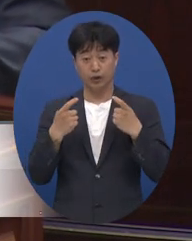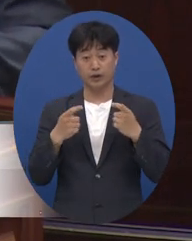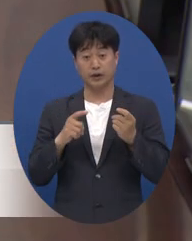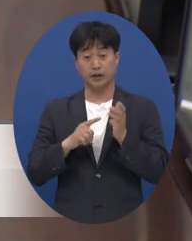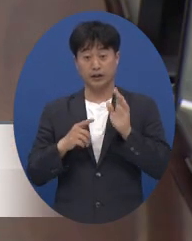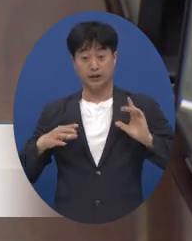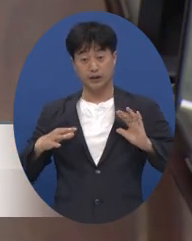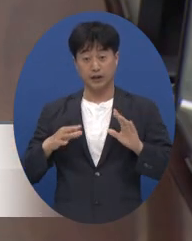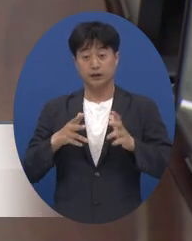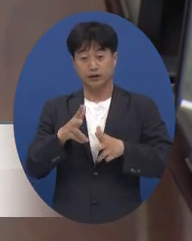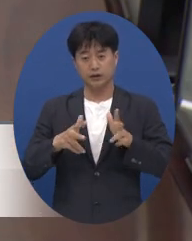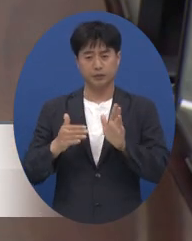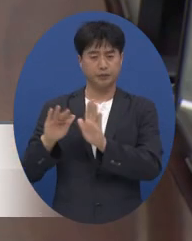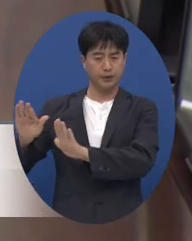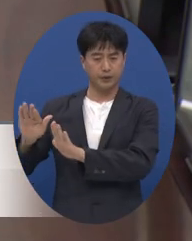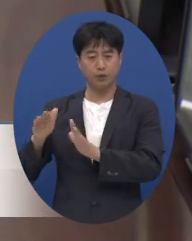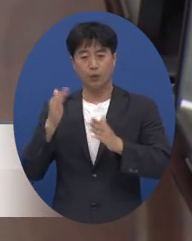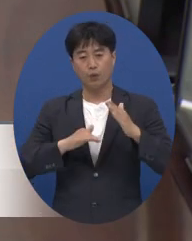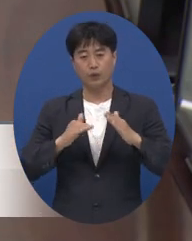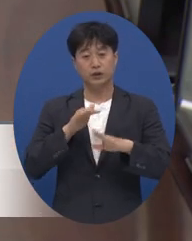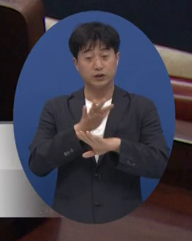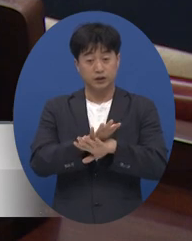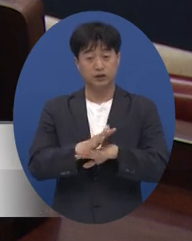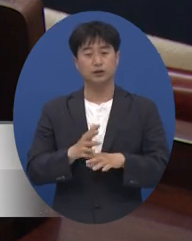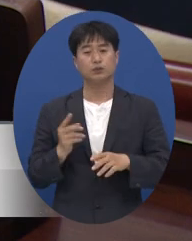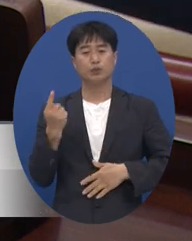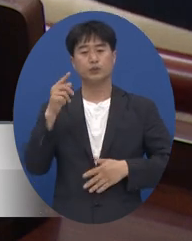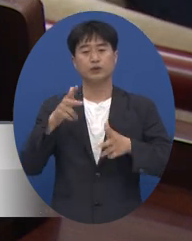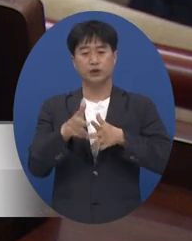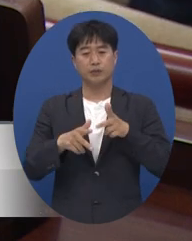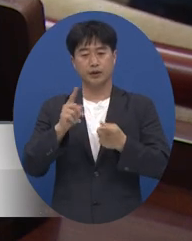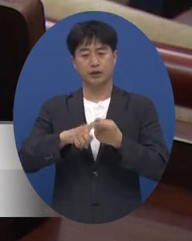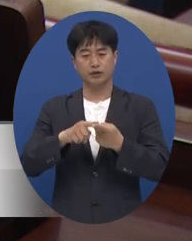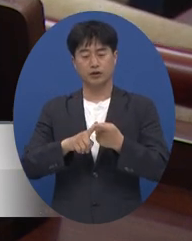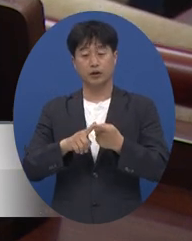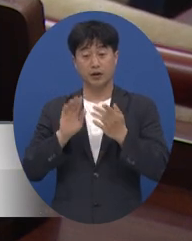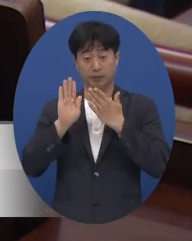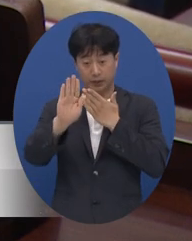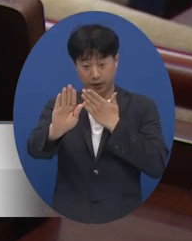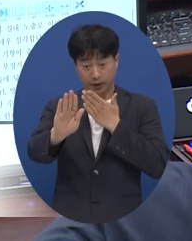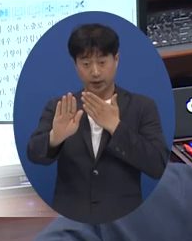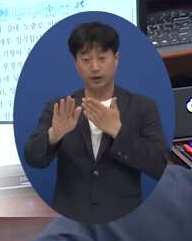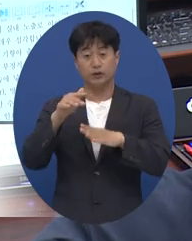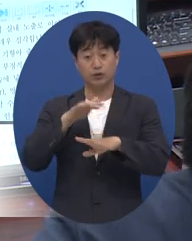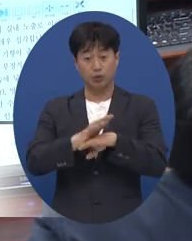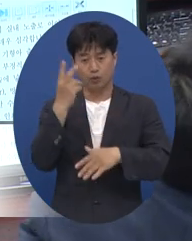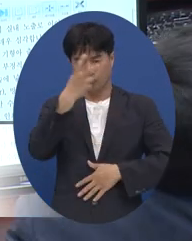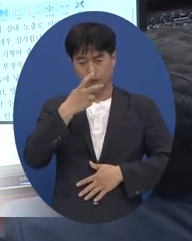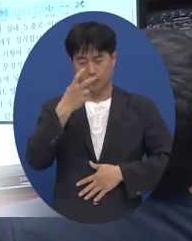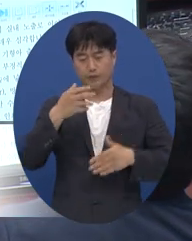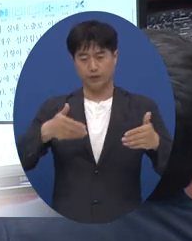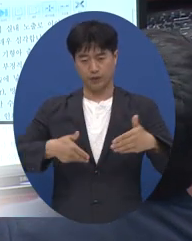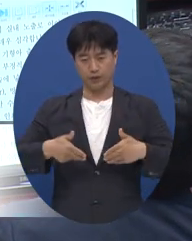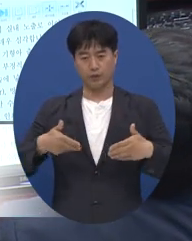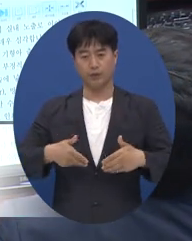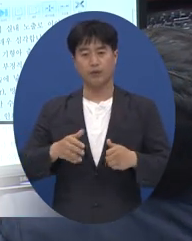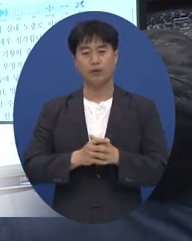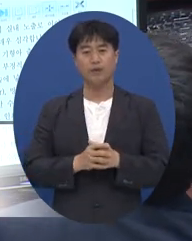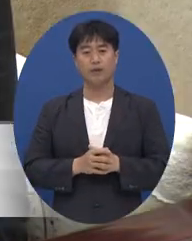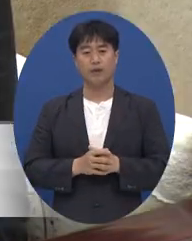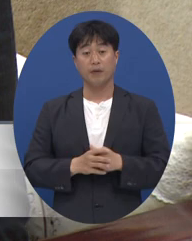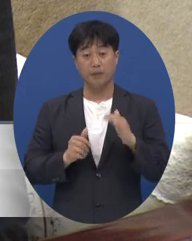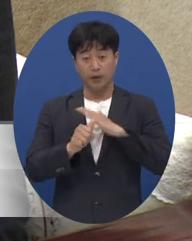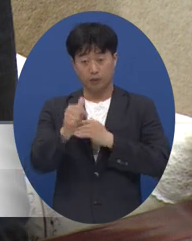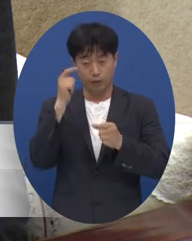사업은 진행하는게 좋겠고 공식 성격이 높은 사업에 대해선 창 기적 미래지향적으로 검토할 필요가 있다며 방문